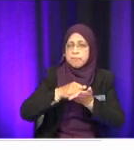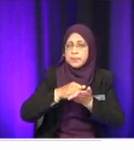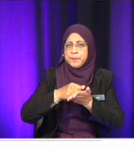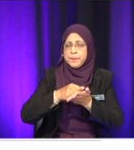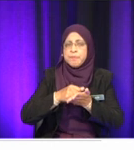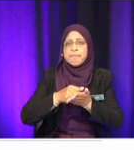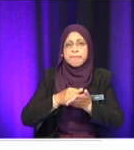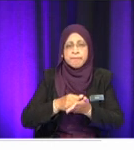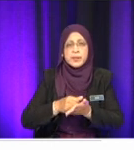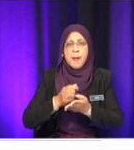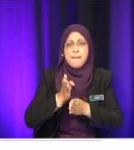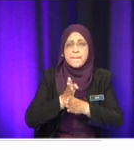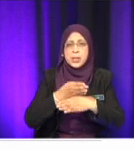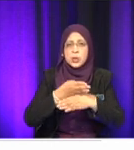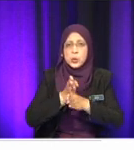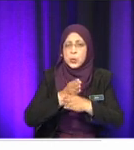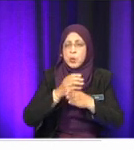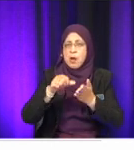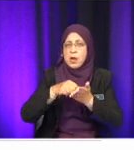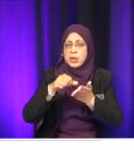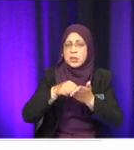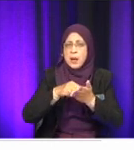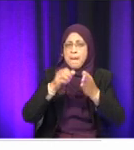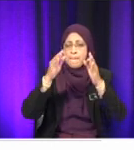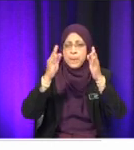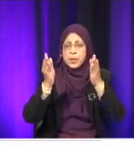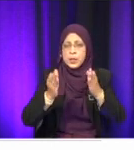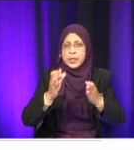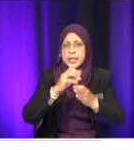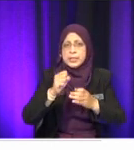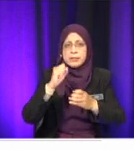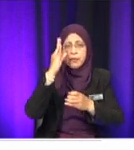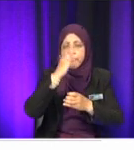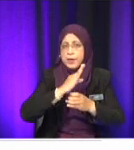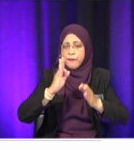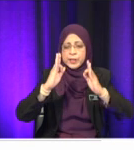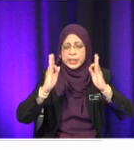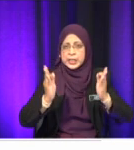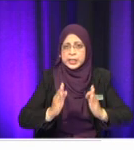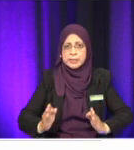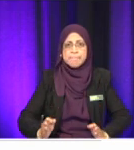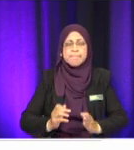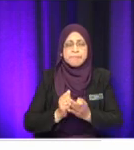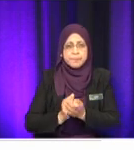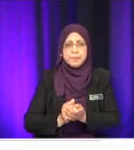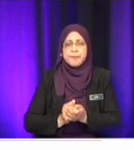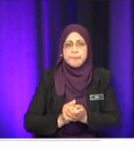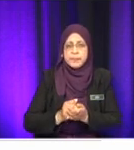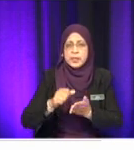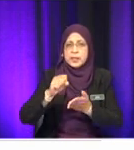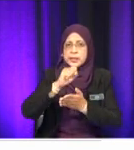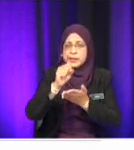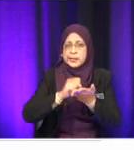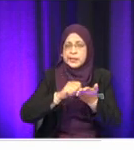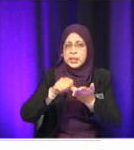mengutamakan bentuk Arca secara figura dan juga sifat fisika Oke dan seni Arca